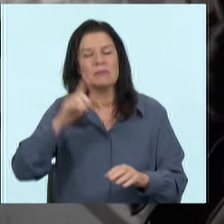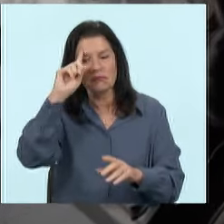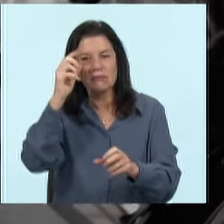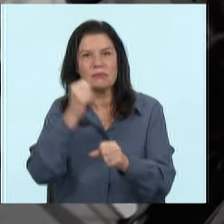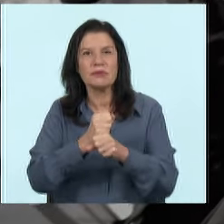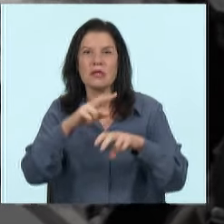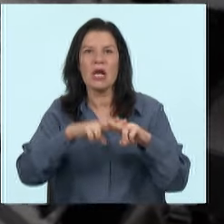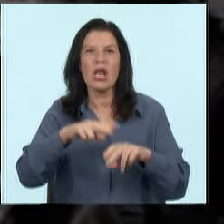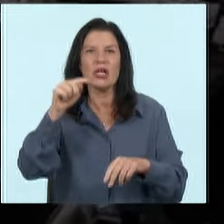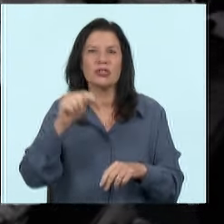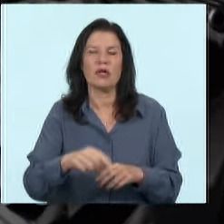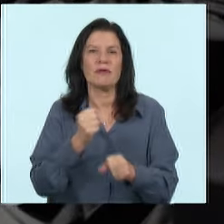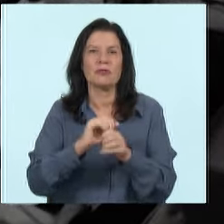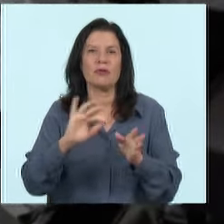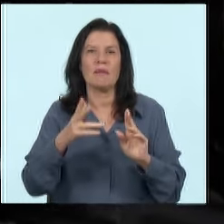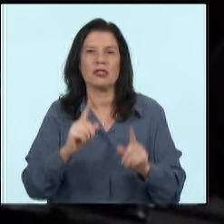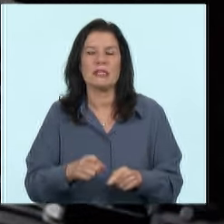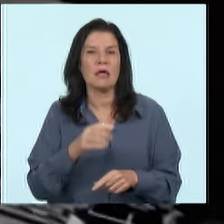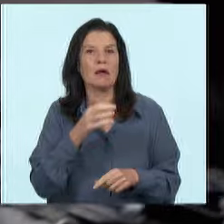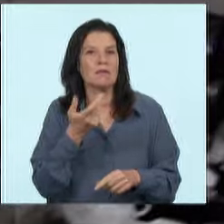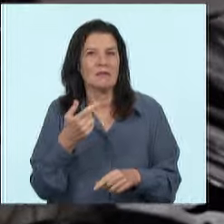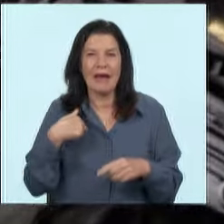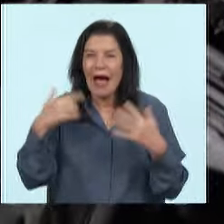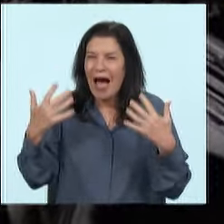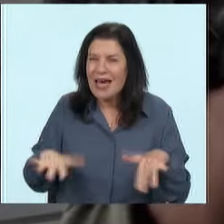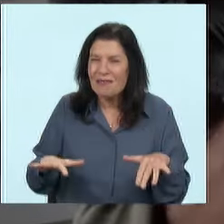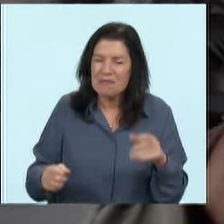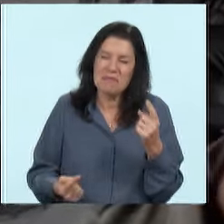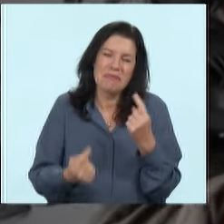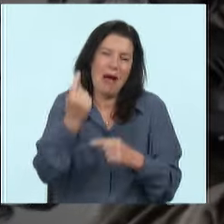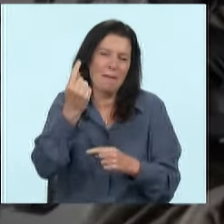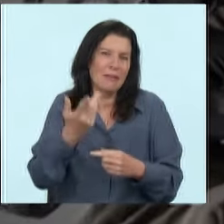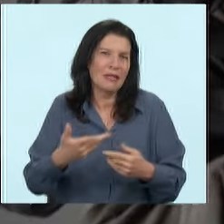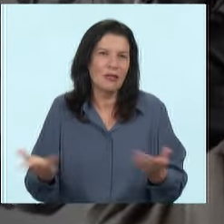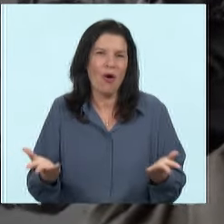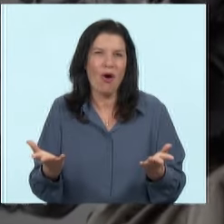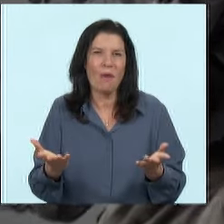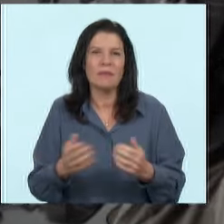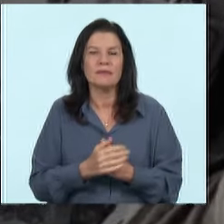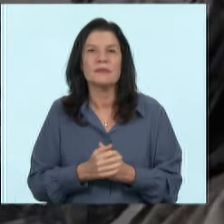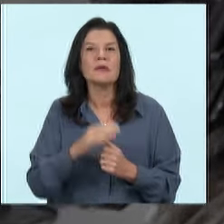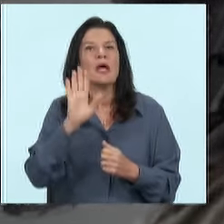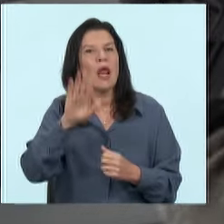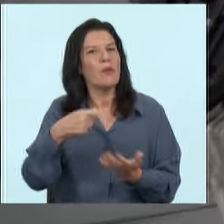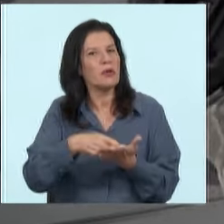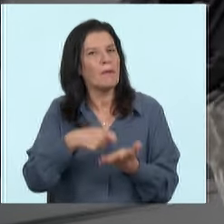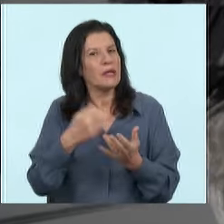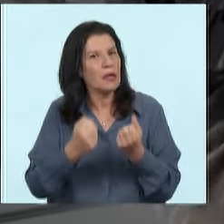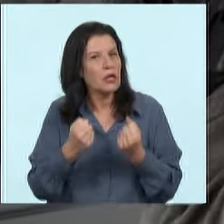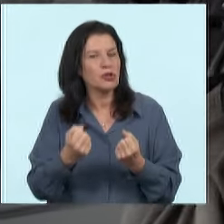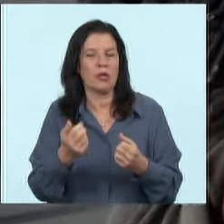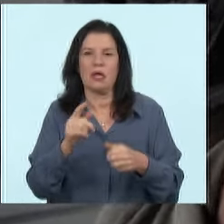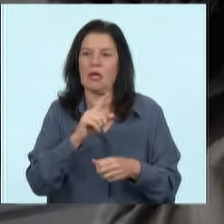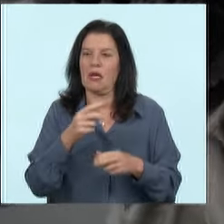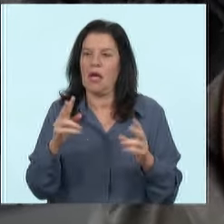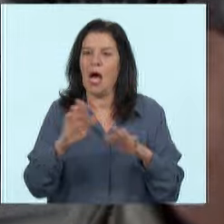חושבת שהיא תגיע לפגוש לוחמים היפים. איזה יפים, דלוקים על 200. רק התחלנו פה. גם אם המחיר הוא קשה והילדים לא רואים אותך פעם בחודש, הילדים